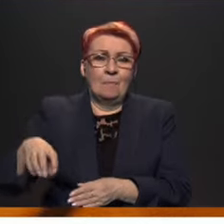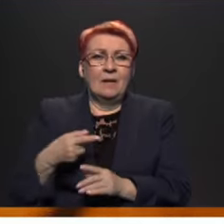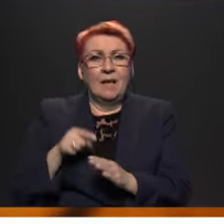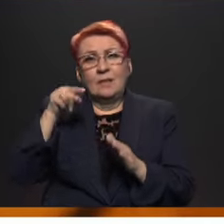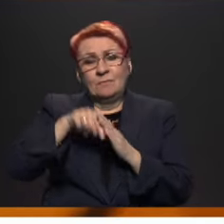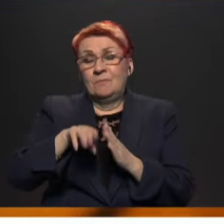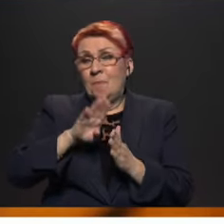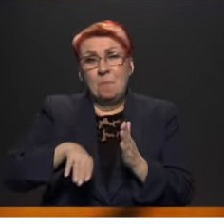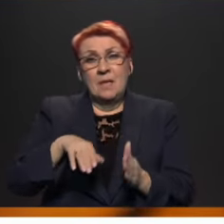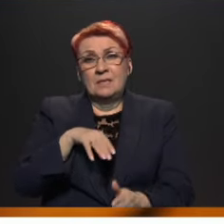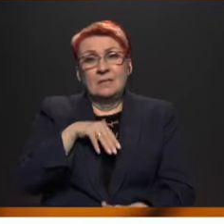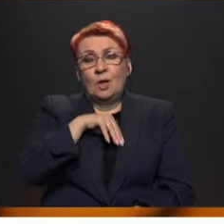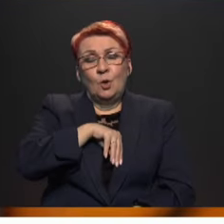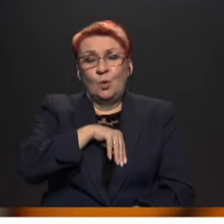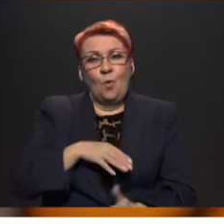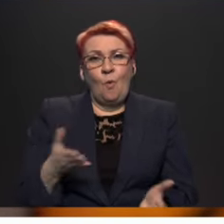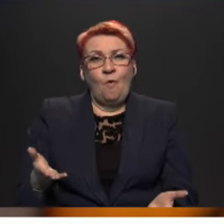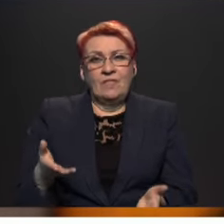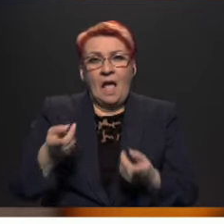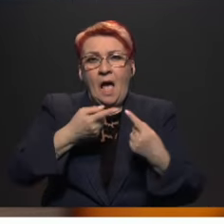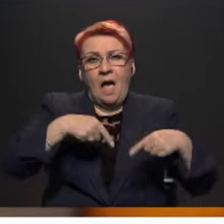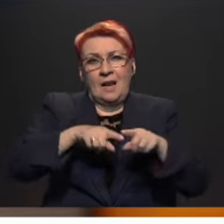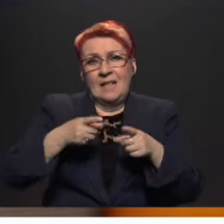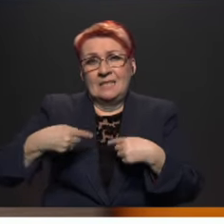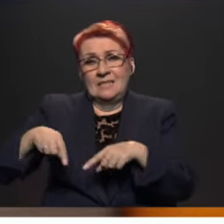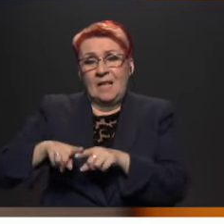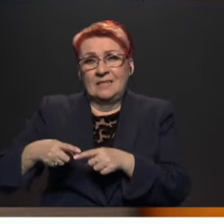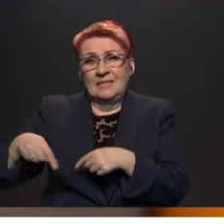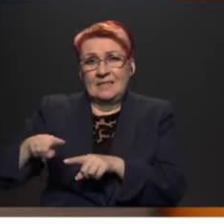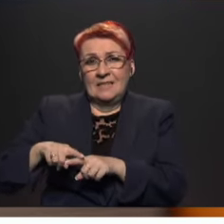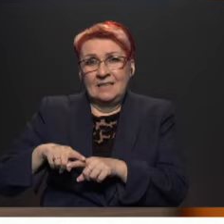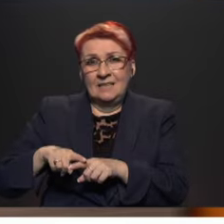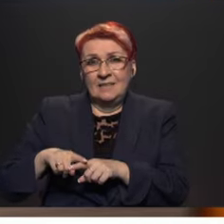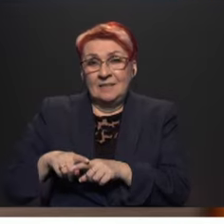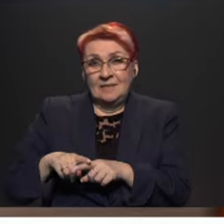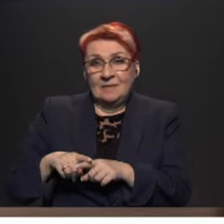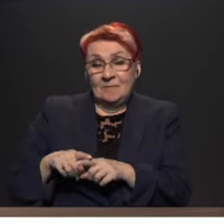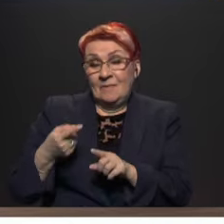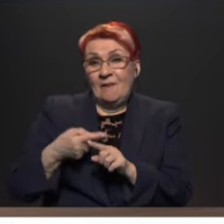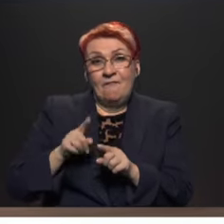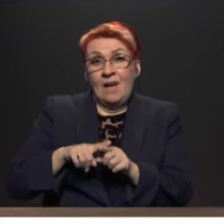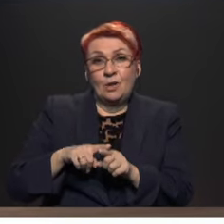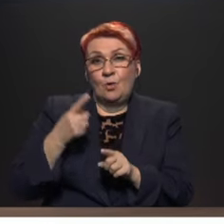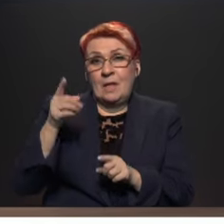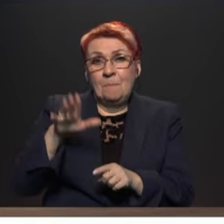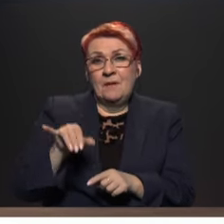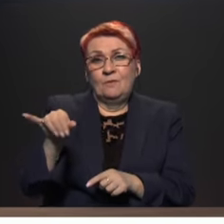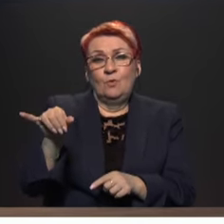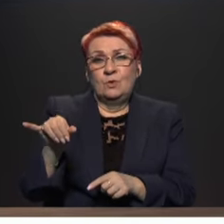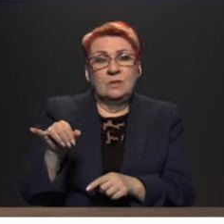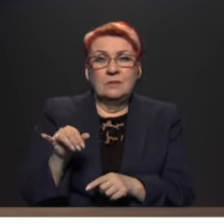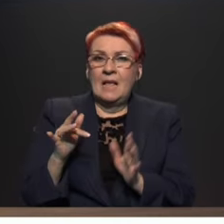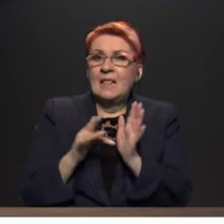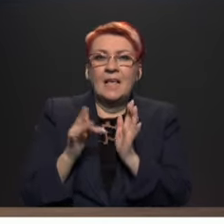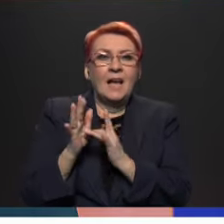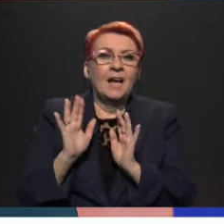глубоко бездуховные организации, в которых уже на первом месте вовсе не Христос,